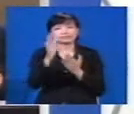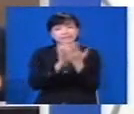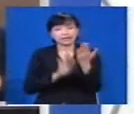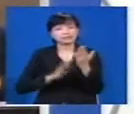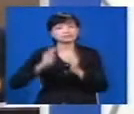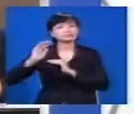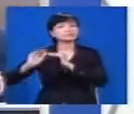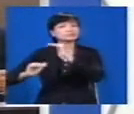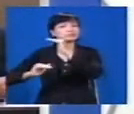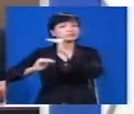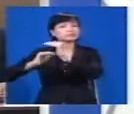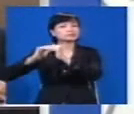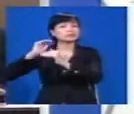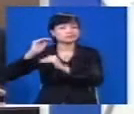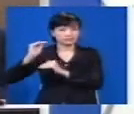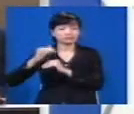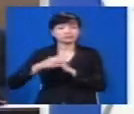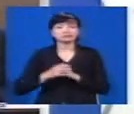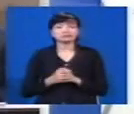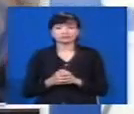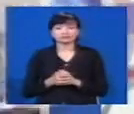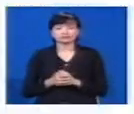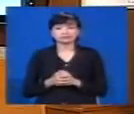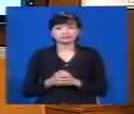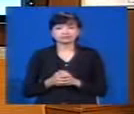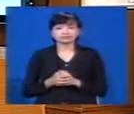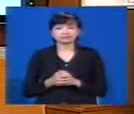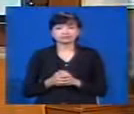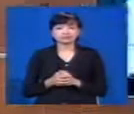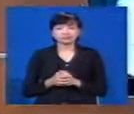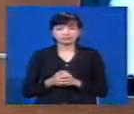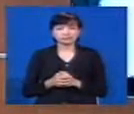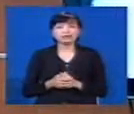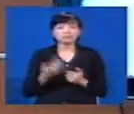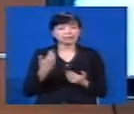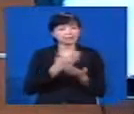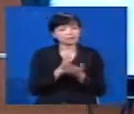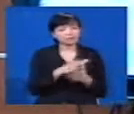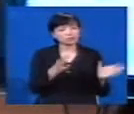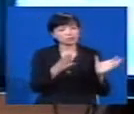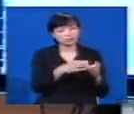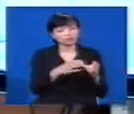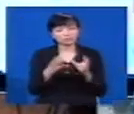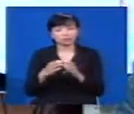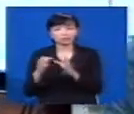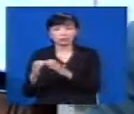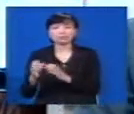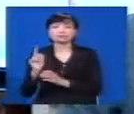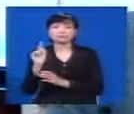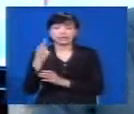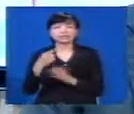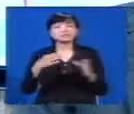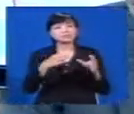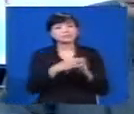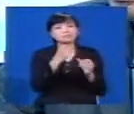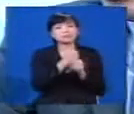ก็ทุกประเด็นที่แต่ละด้านเนี่ยเราจะมีการแบ่งกลุ่มขึ้นมาใหม่เรียกว่าเป็นกลุ่มคณะทำง